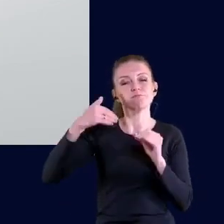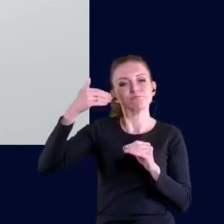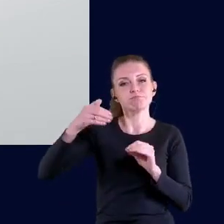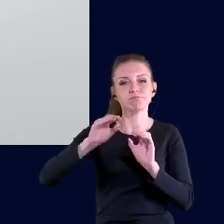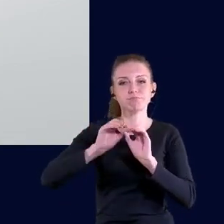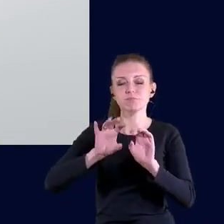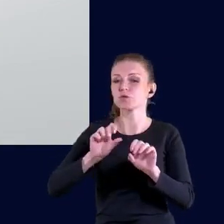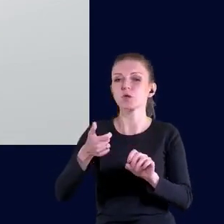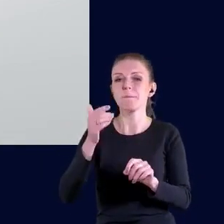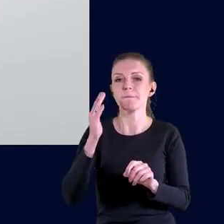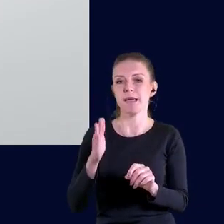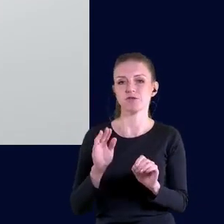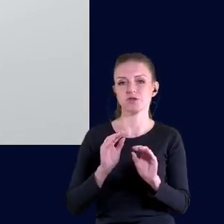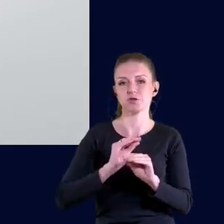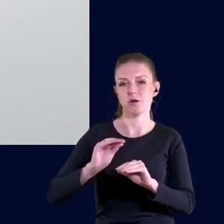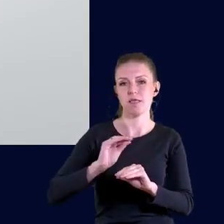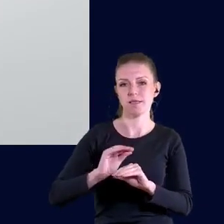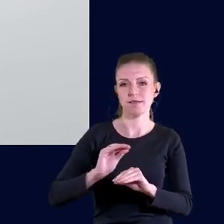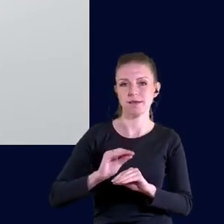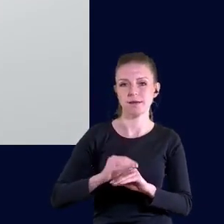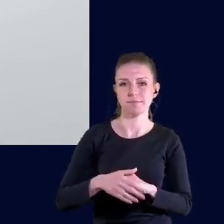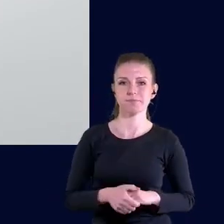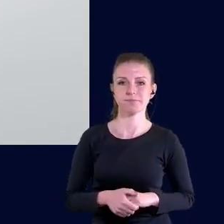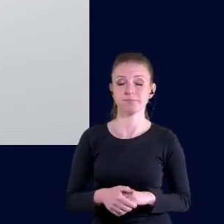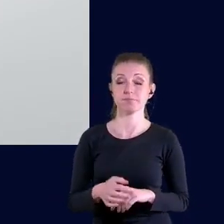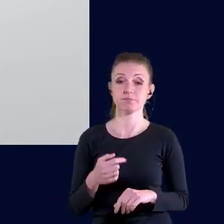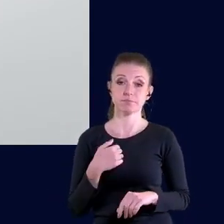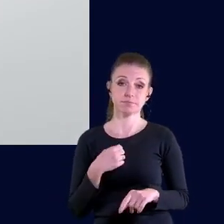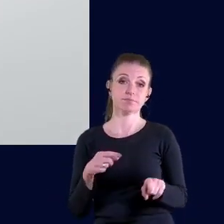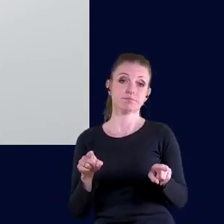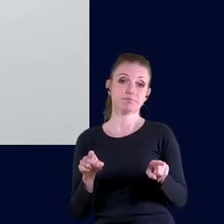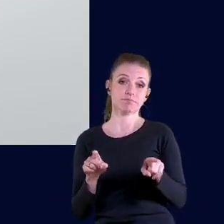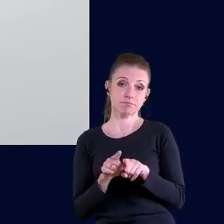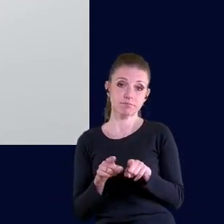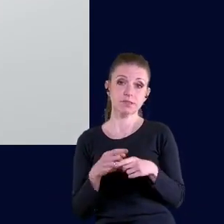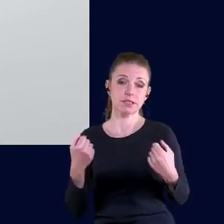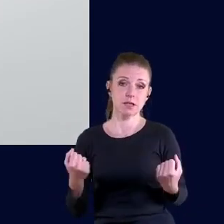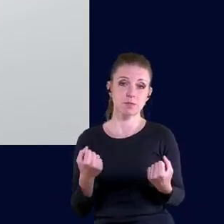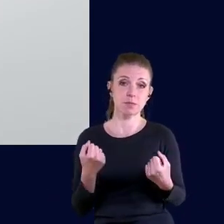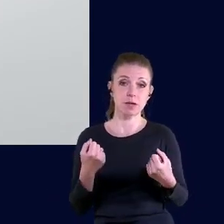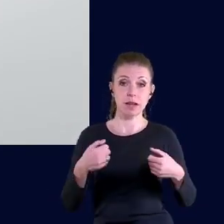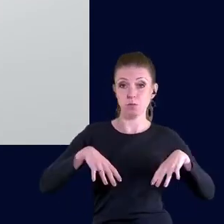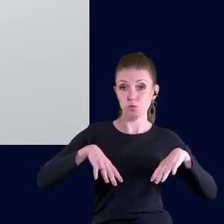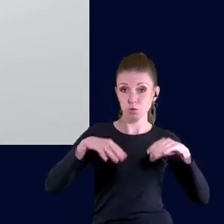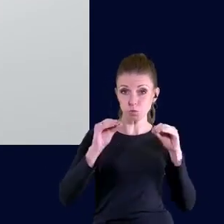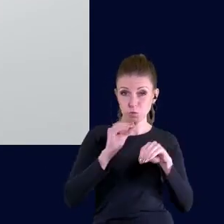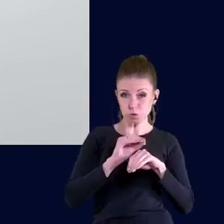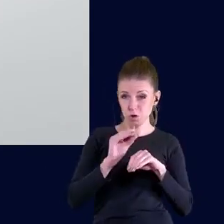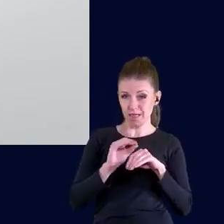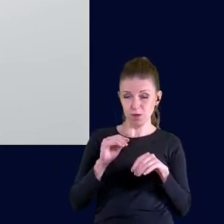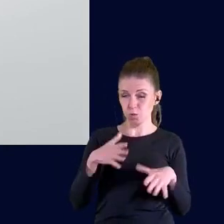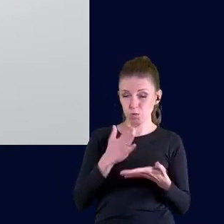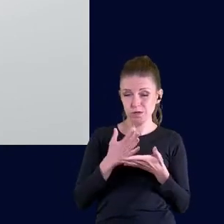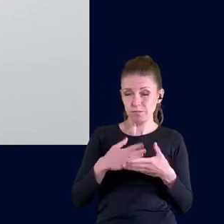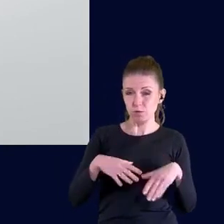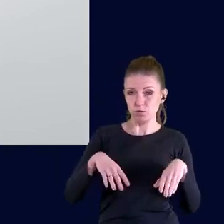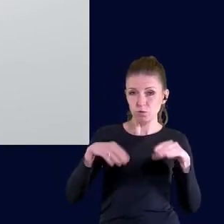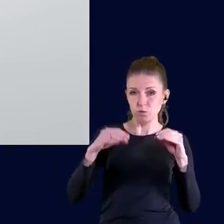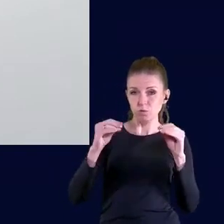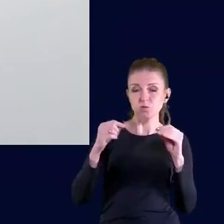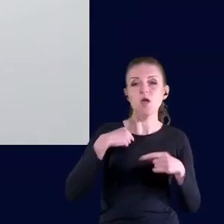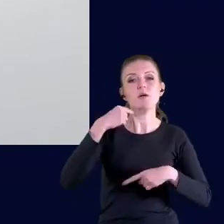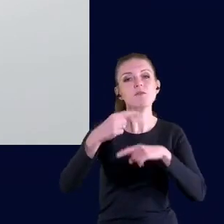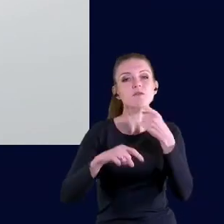szkolenia tak również ja poświęcam początek szkolenia temu żeby